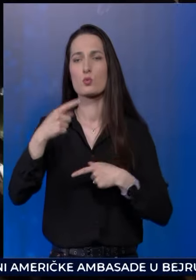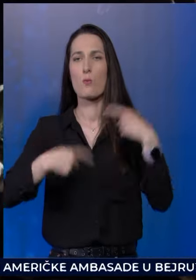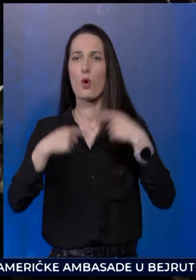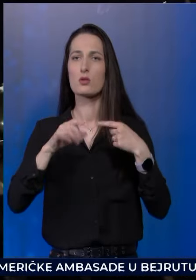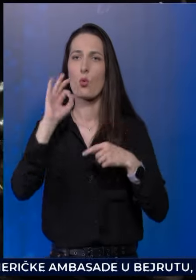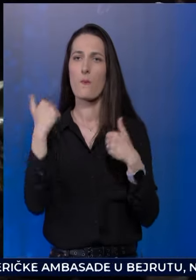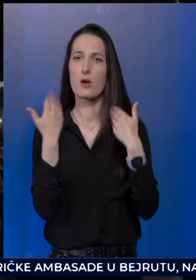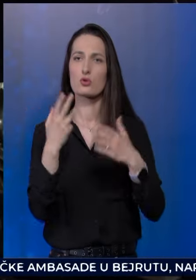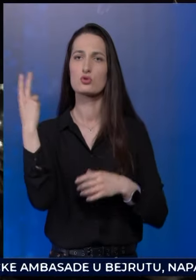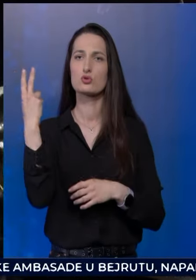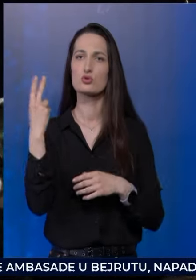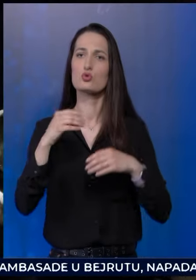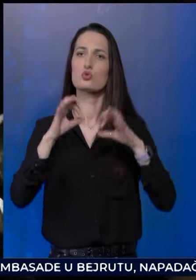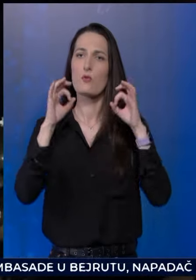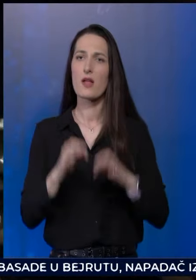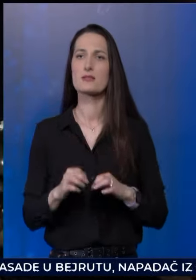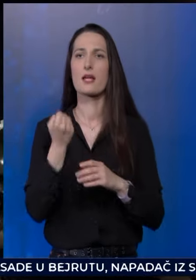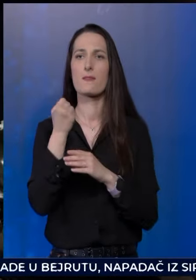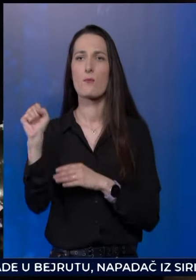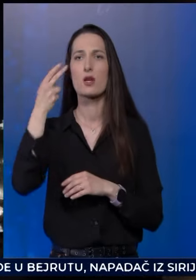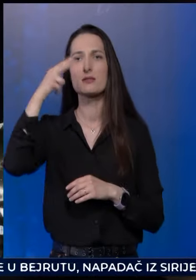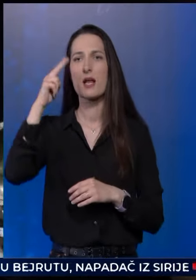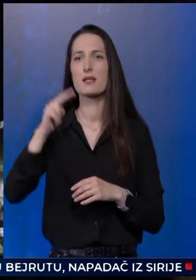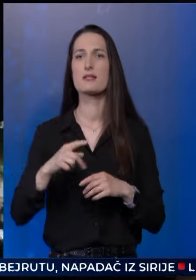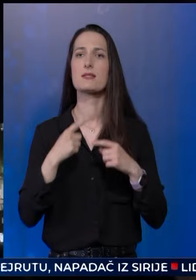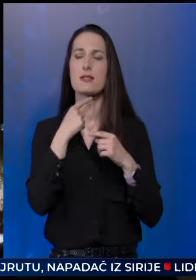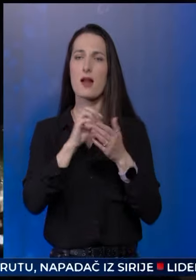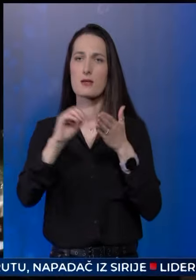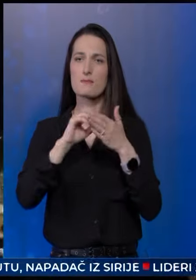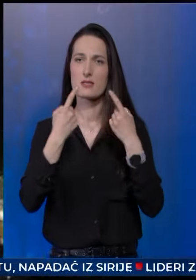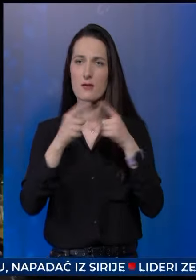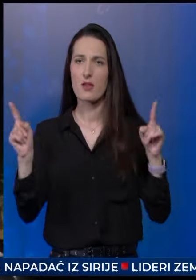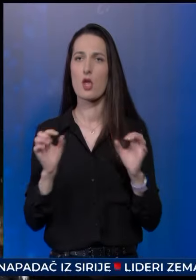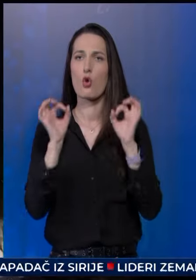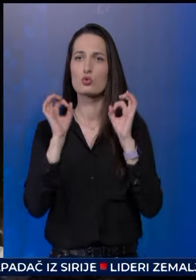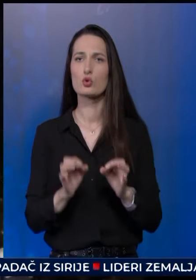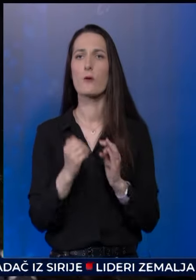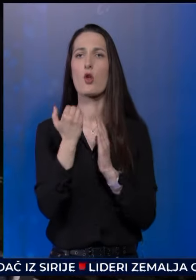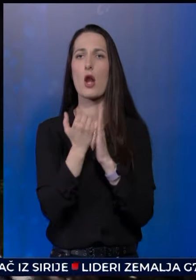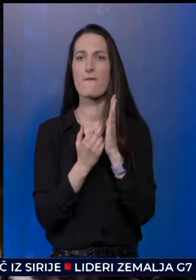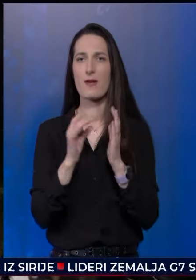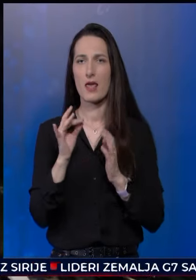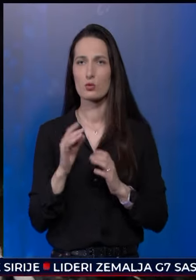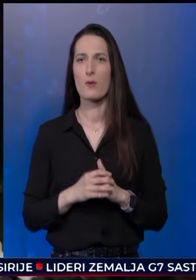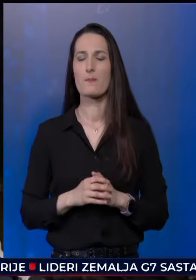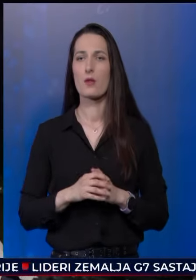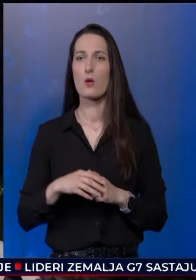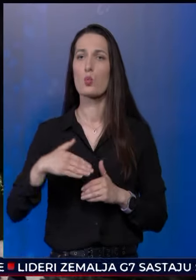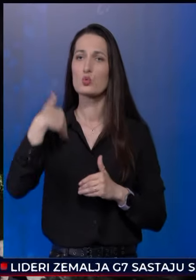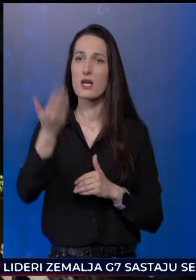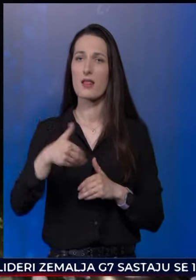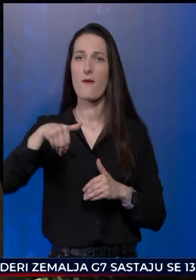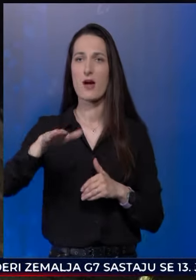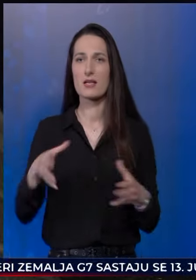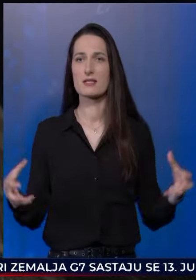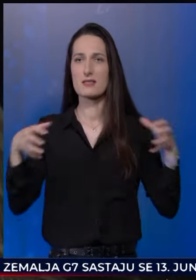Slovenske demokratske stranke za raspisivanje konsultativnog referenduma. Uslijedila je vanredna sjednica državnog zbora na